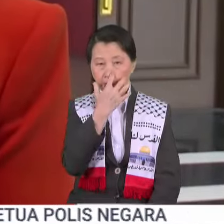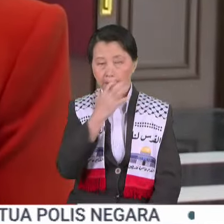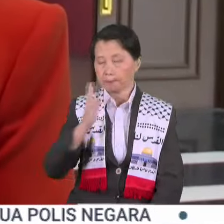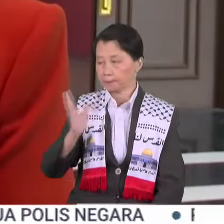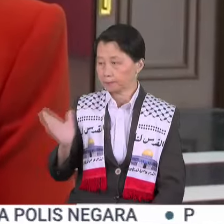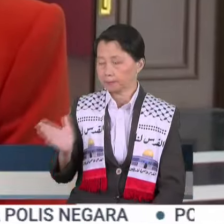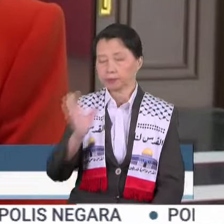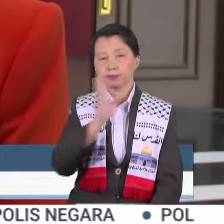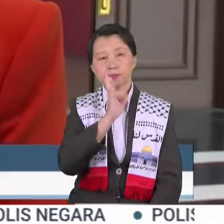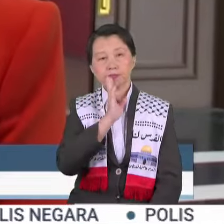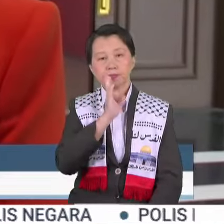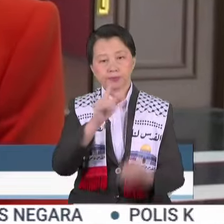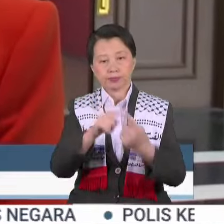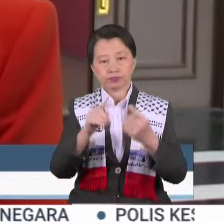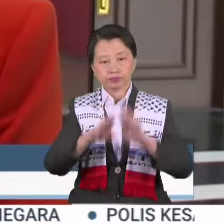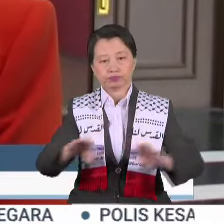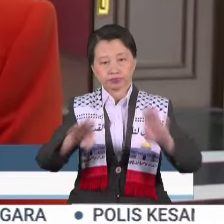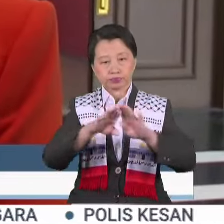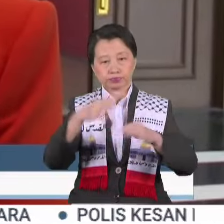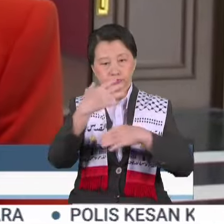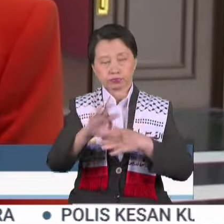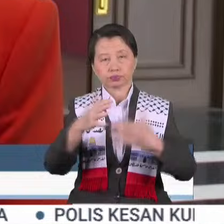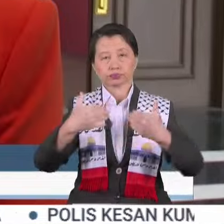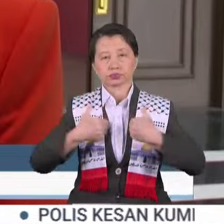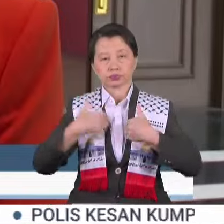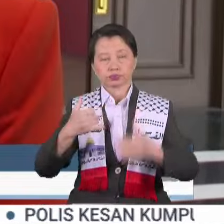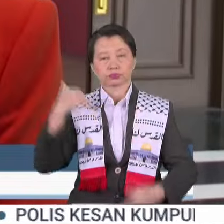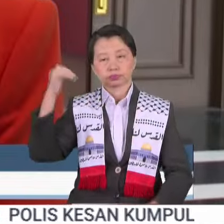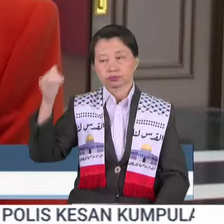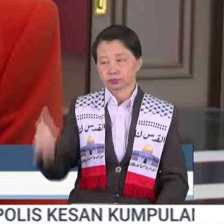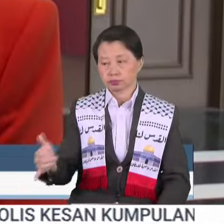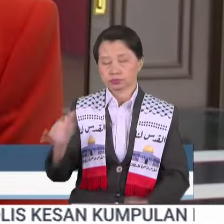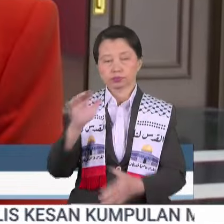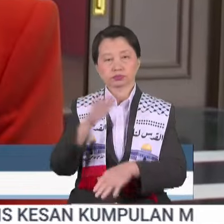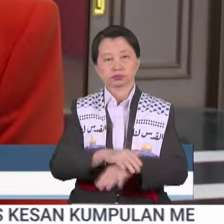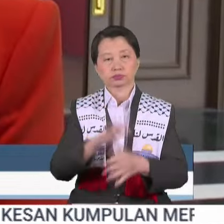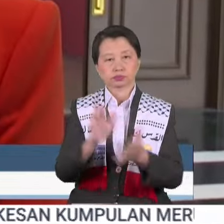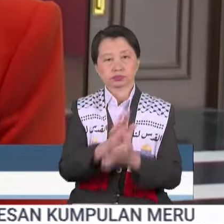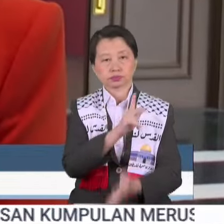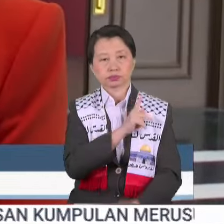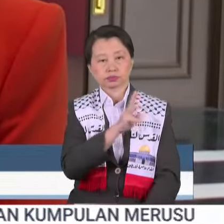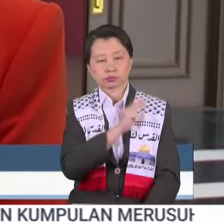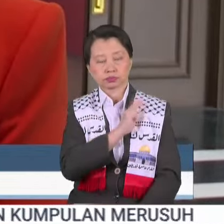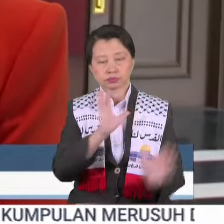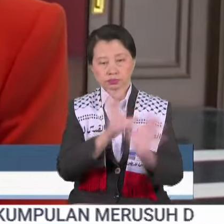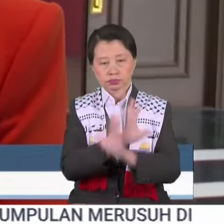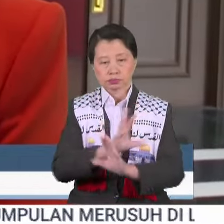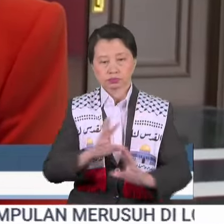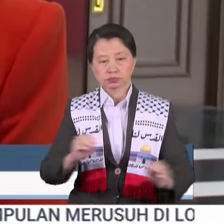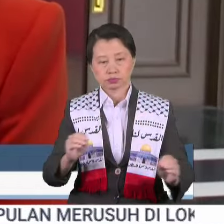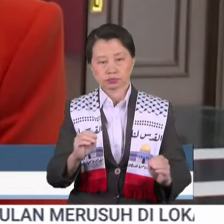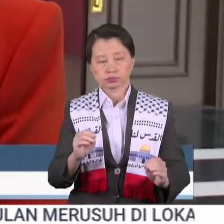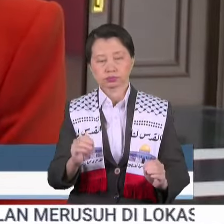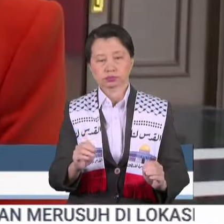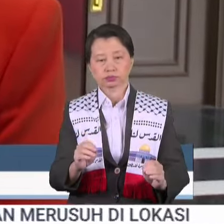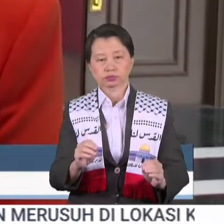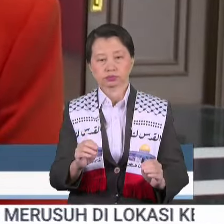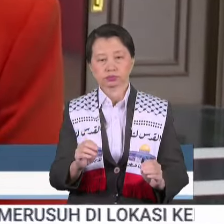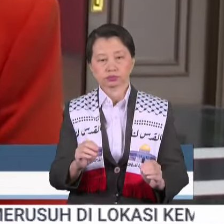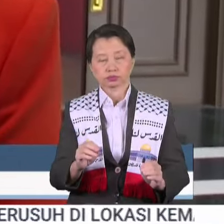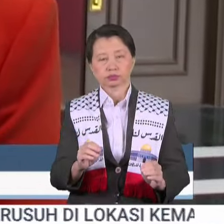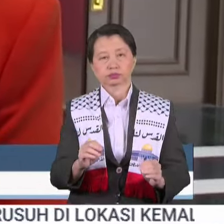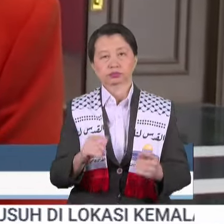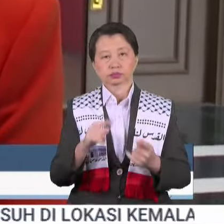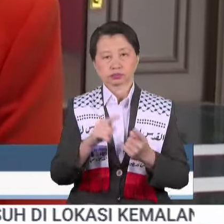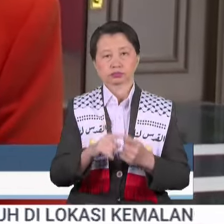Beliau berkata demikian kepada pemberita selepas mengadakan kunjungan hormat ke atas Premier Sarawak, Dato' Patiri Tan Sri Abang Johari